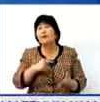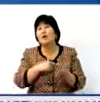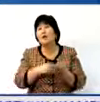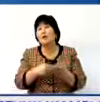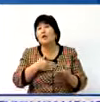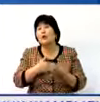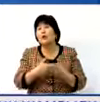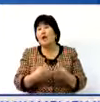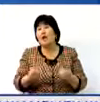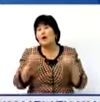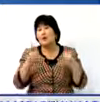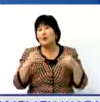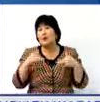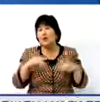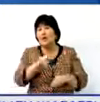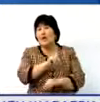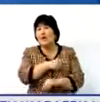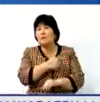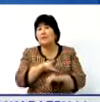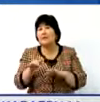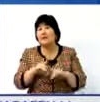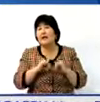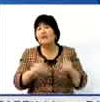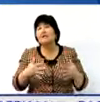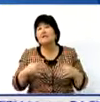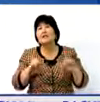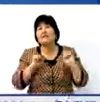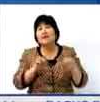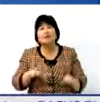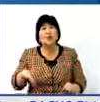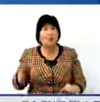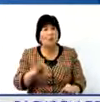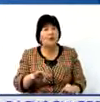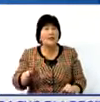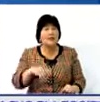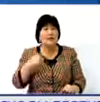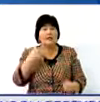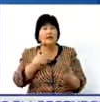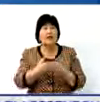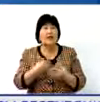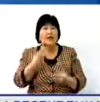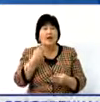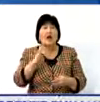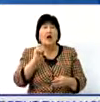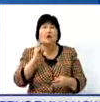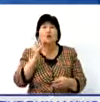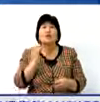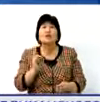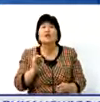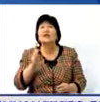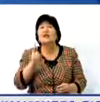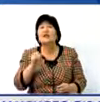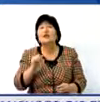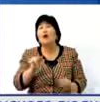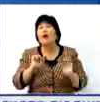вклад выдающегося организатора медицинского дела в развитие здравоохранения области, а также личный вклад в качестве акушера-гинеколога в